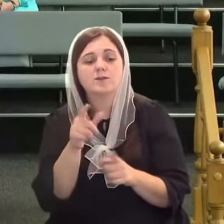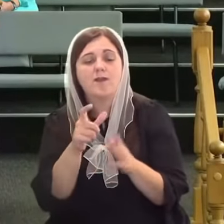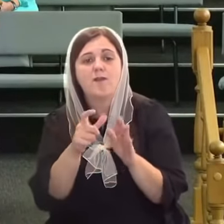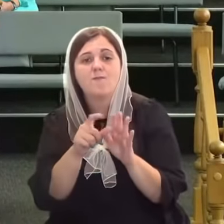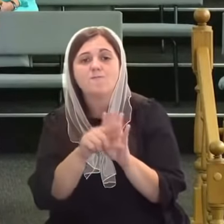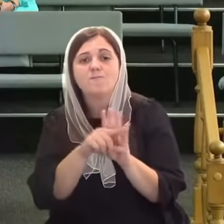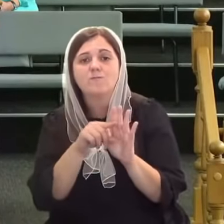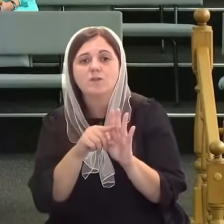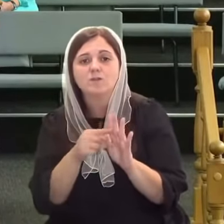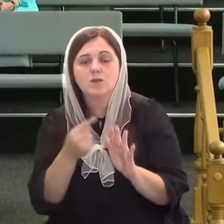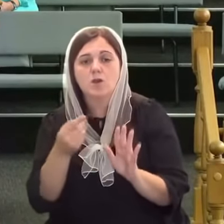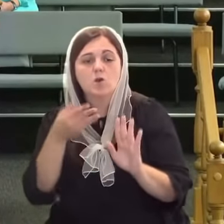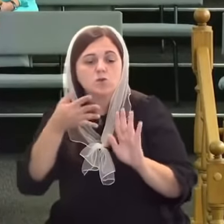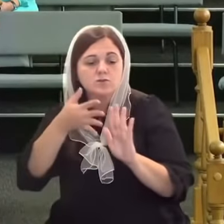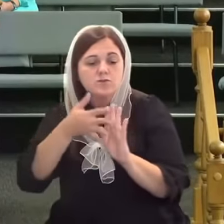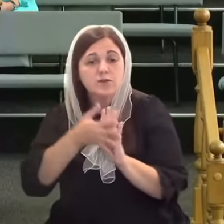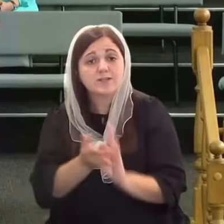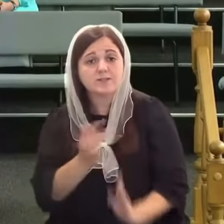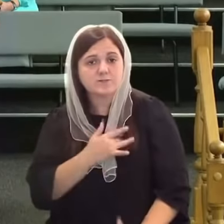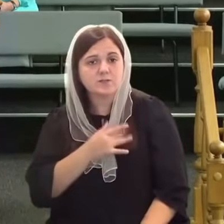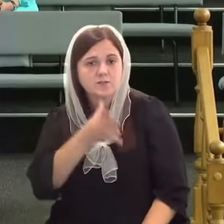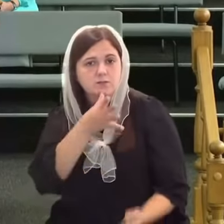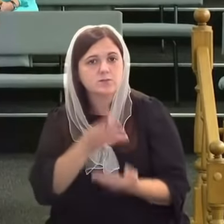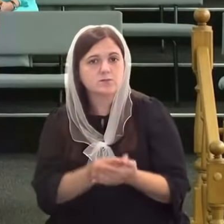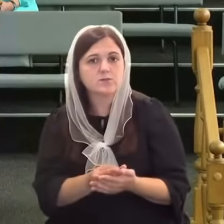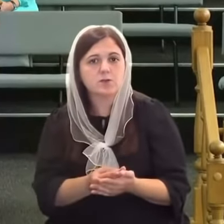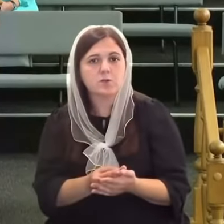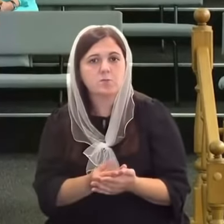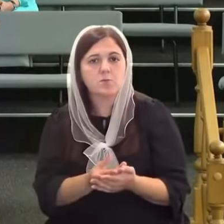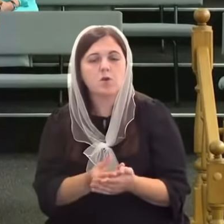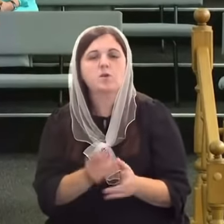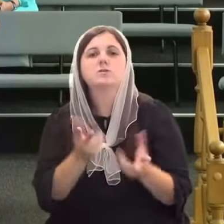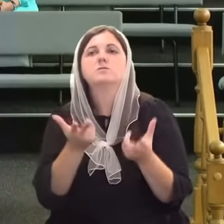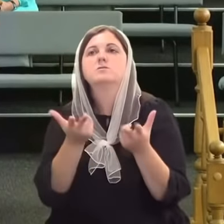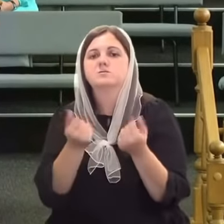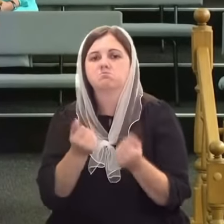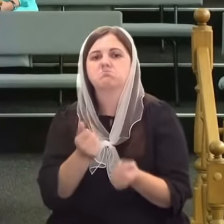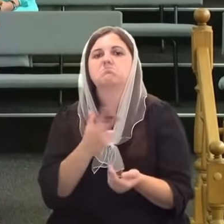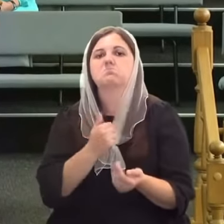своем сердце, смириться, согласиться и сказать на это